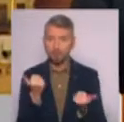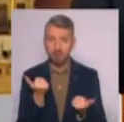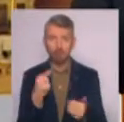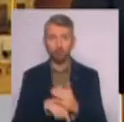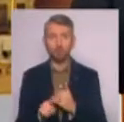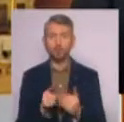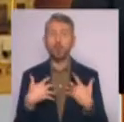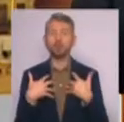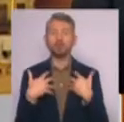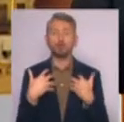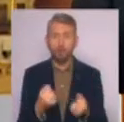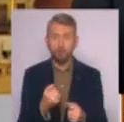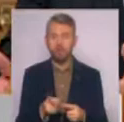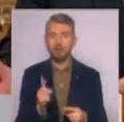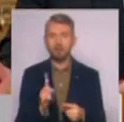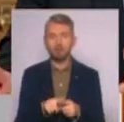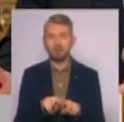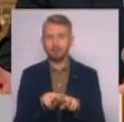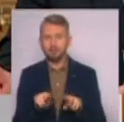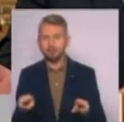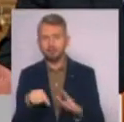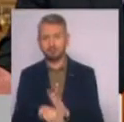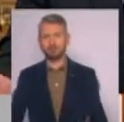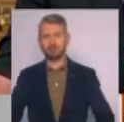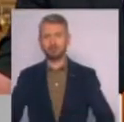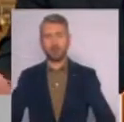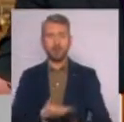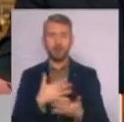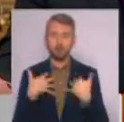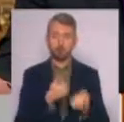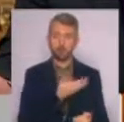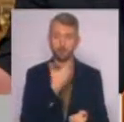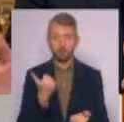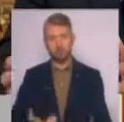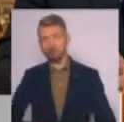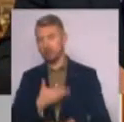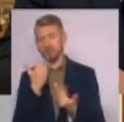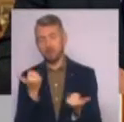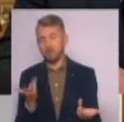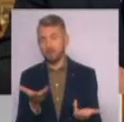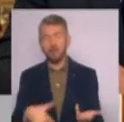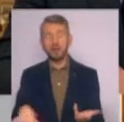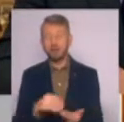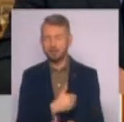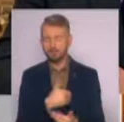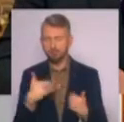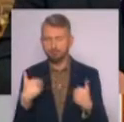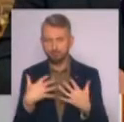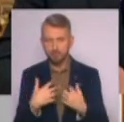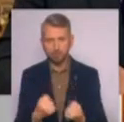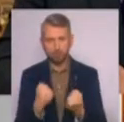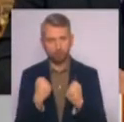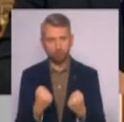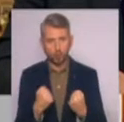що здоров'я – це синонім життя. Нема здоров'я – нема життя. Так що всім міцного здоров'я. І